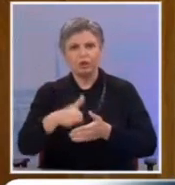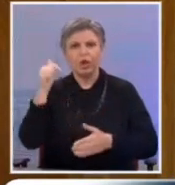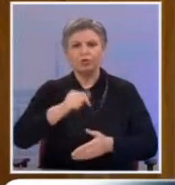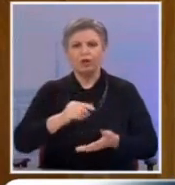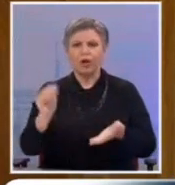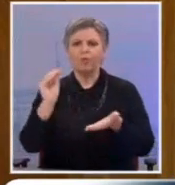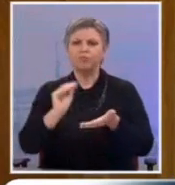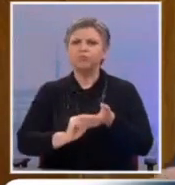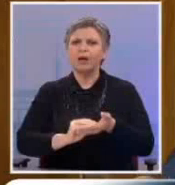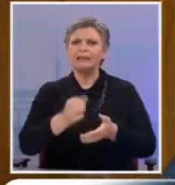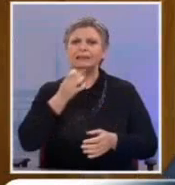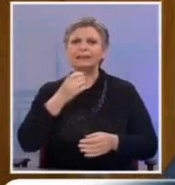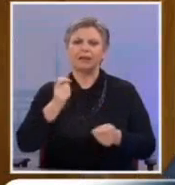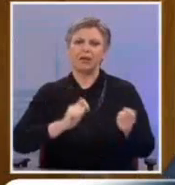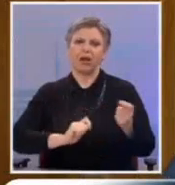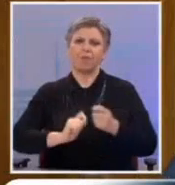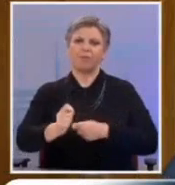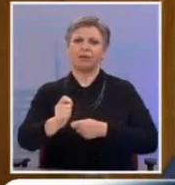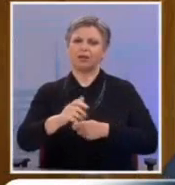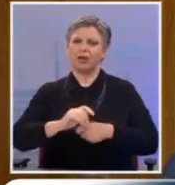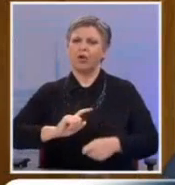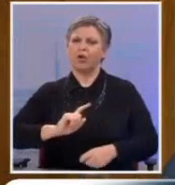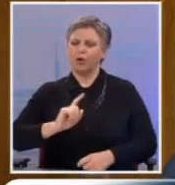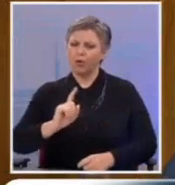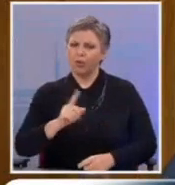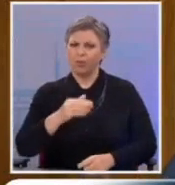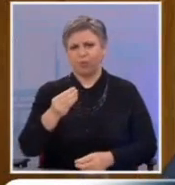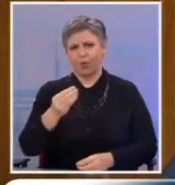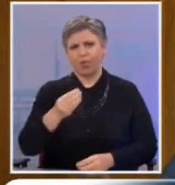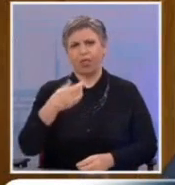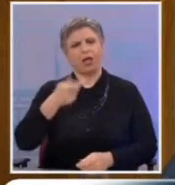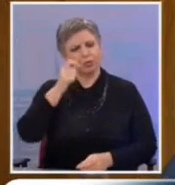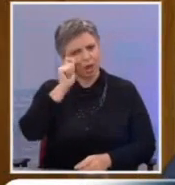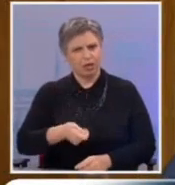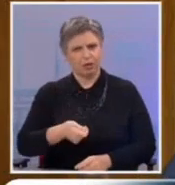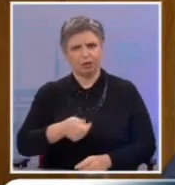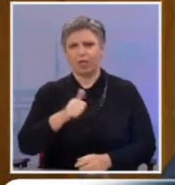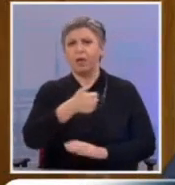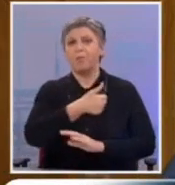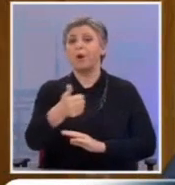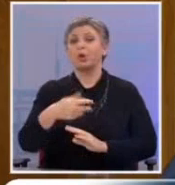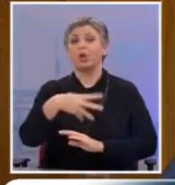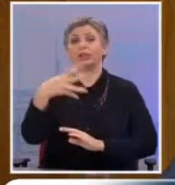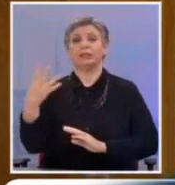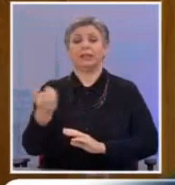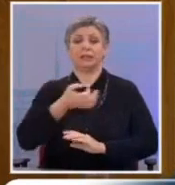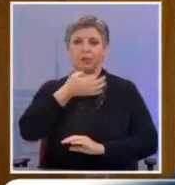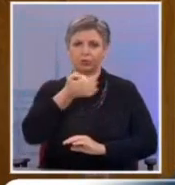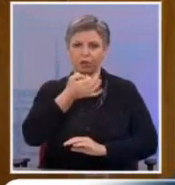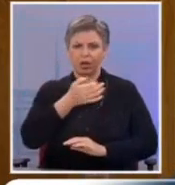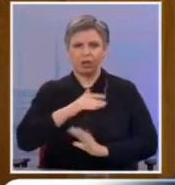μέτρα, όπως πολλοί σε αυτή την αίθουσα έχουν να γνωρίζει, και όχι μόνο από το ΣΥΡΙΖΑ. Αντί της